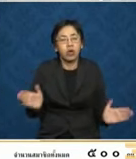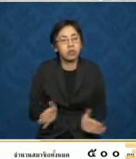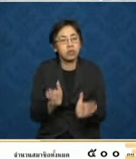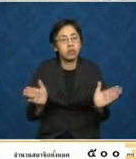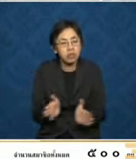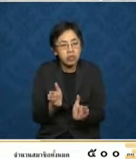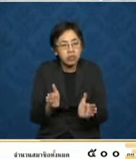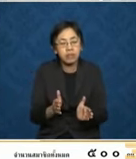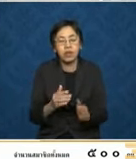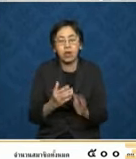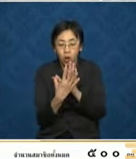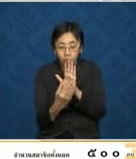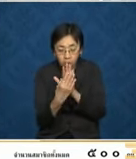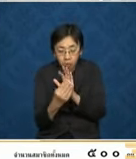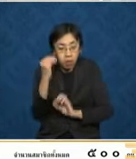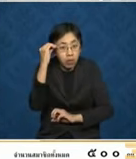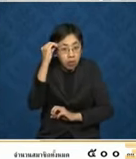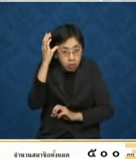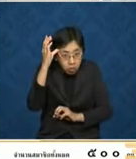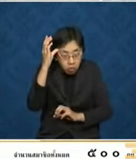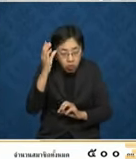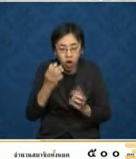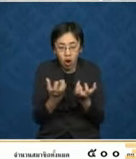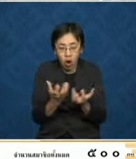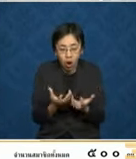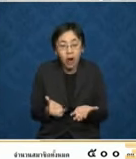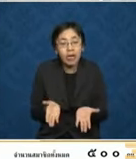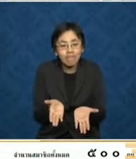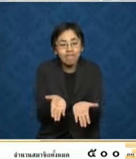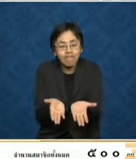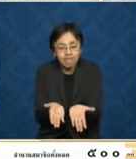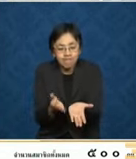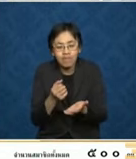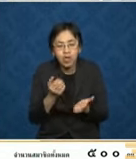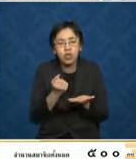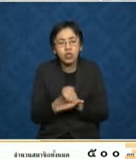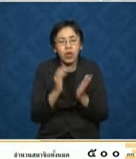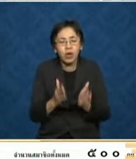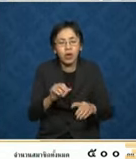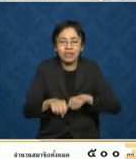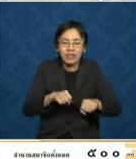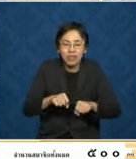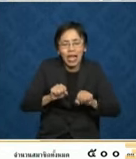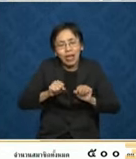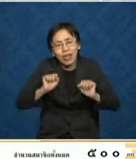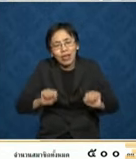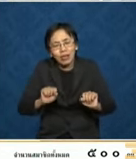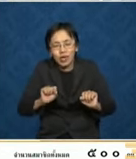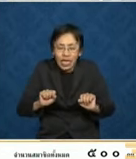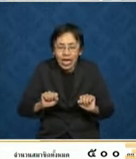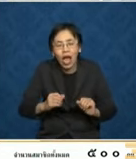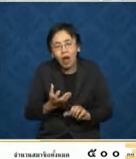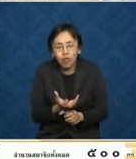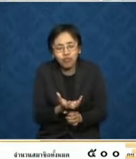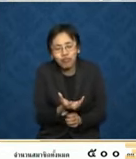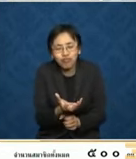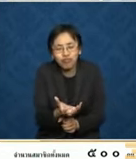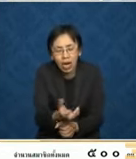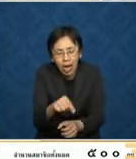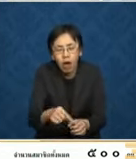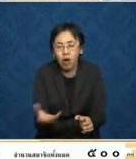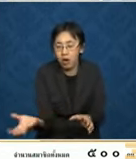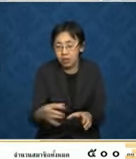าไปให้ความรู้กับเขาไปสนับสนุนอุปกรณ์ให้เขานะครับในเรื่องของซาเล้งการคัดแยกขยะนะครับเพื่อให้ขยะนั้นมีการคัด